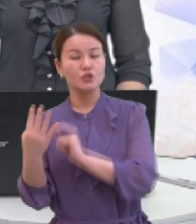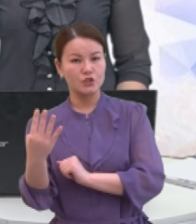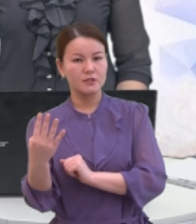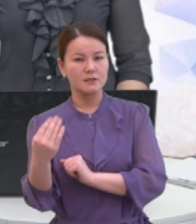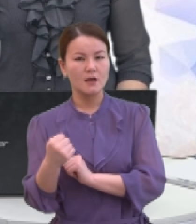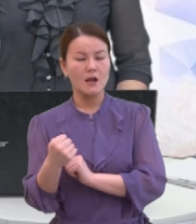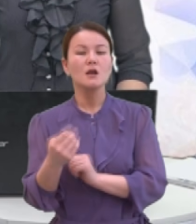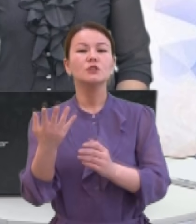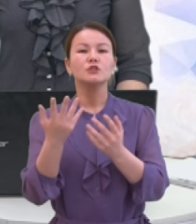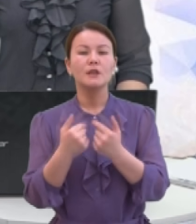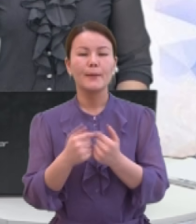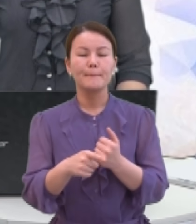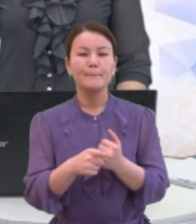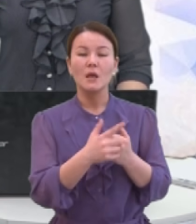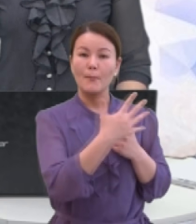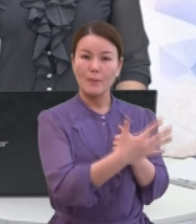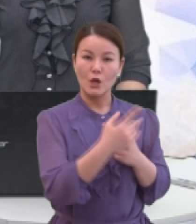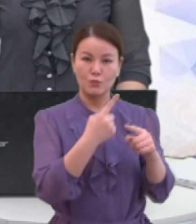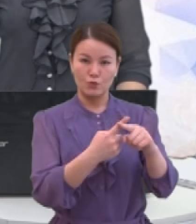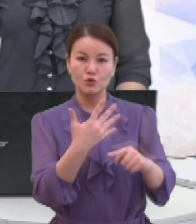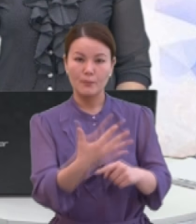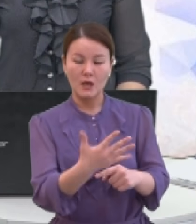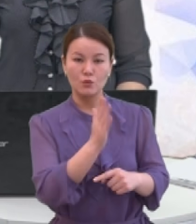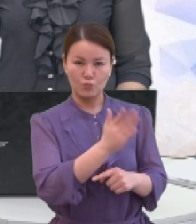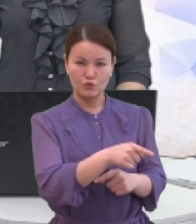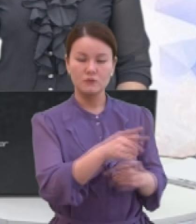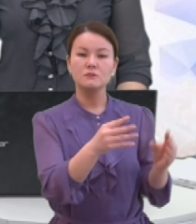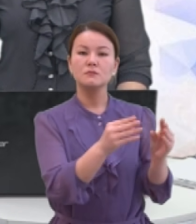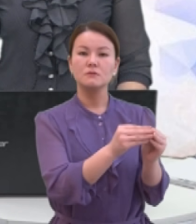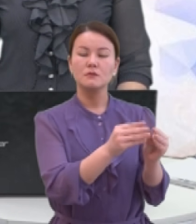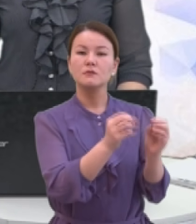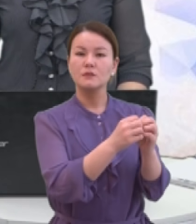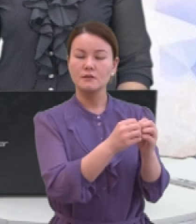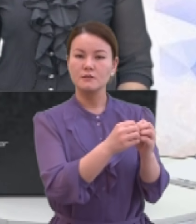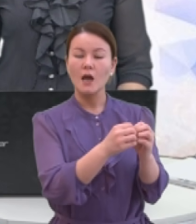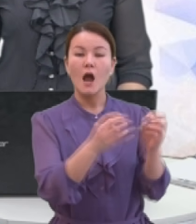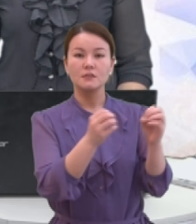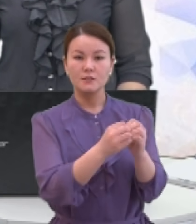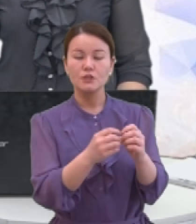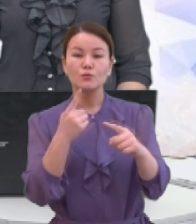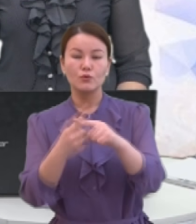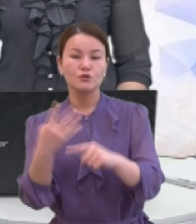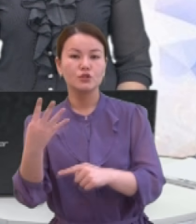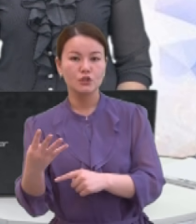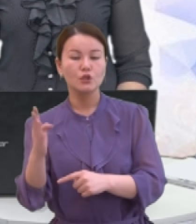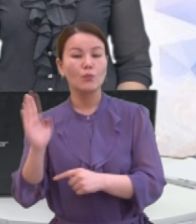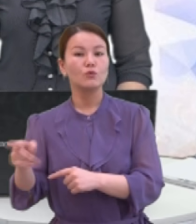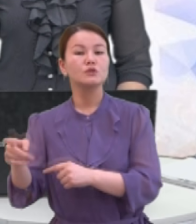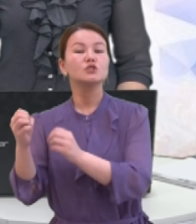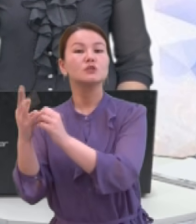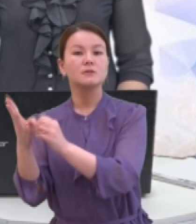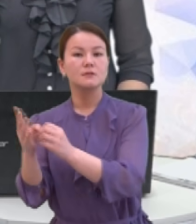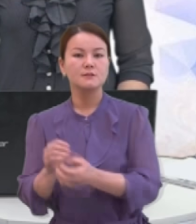считаем пять плюс пять получится 10 10 плюс 4 получится 14